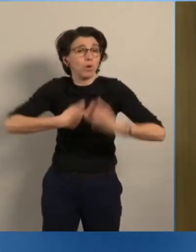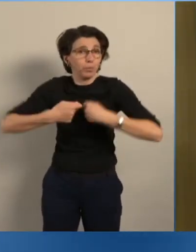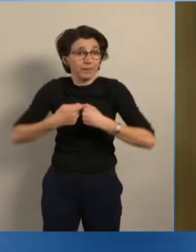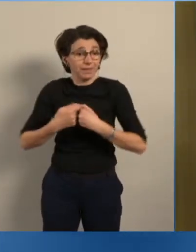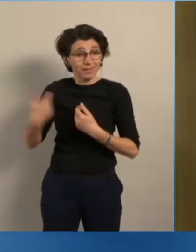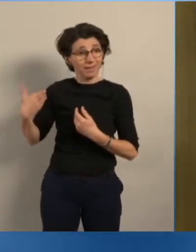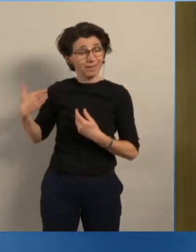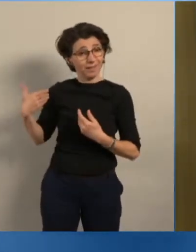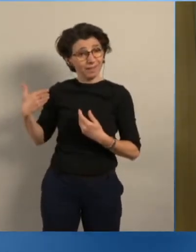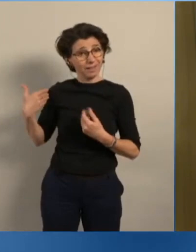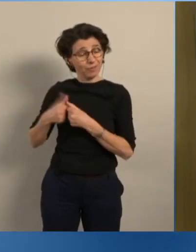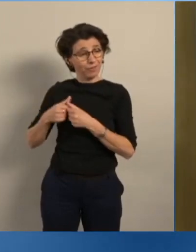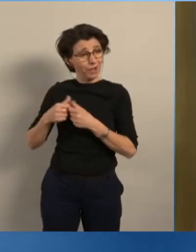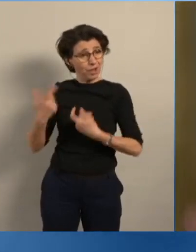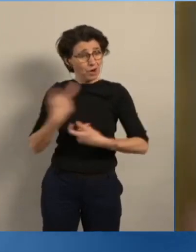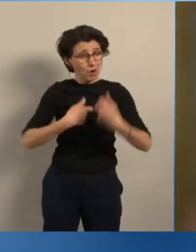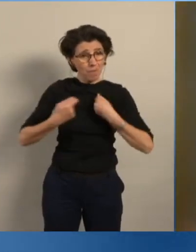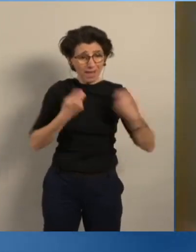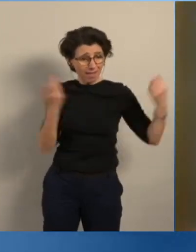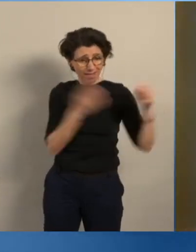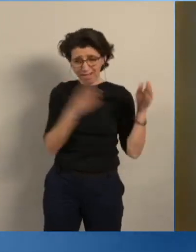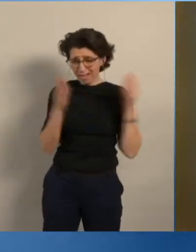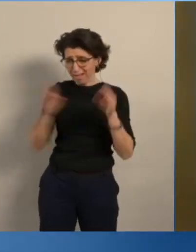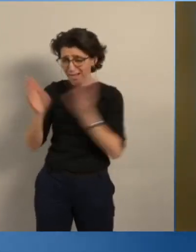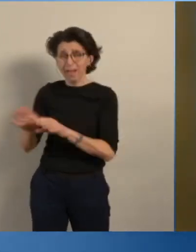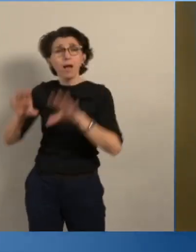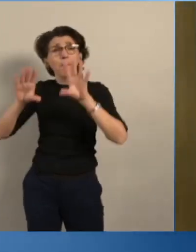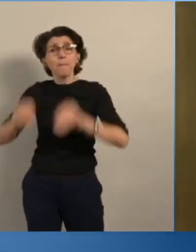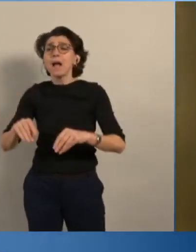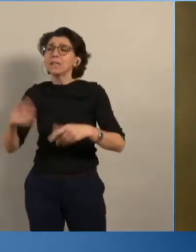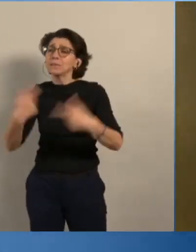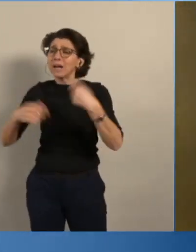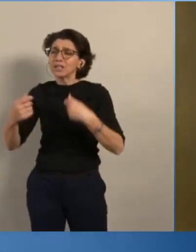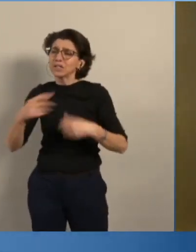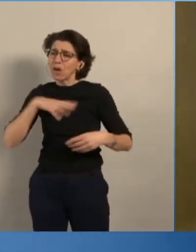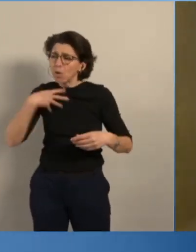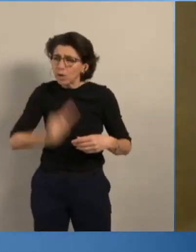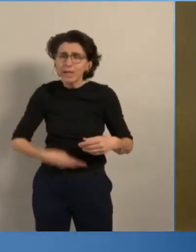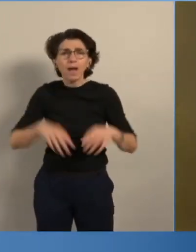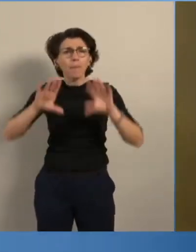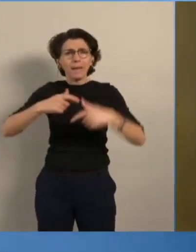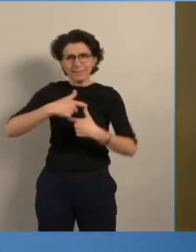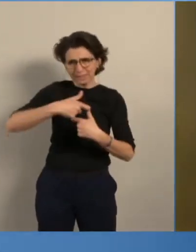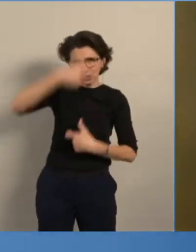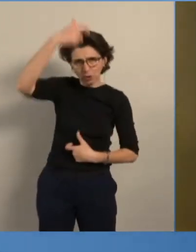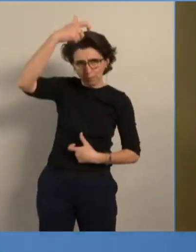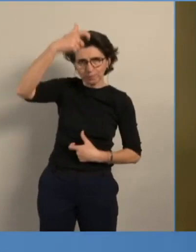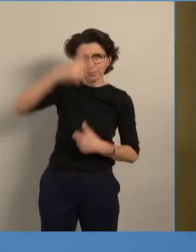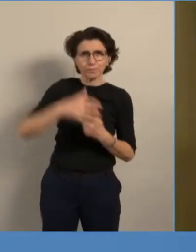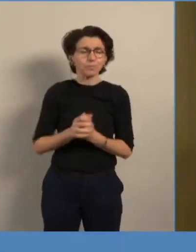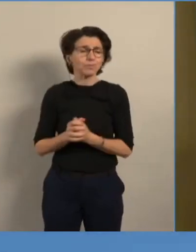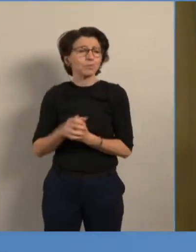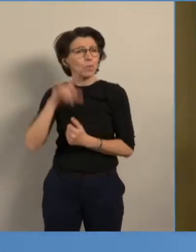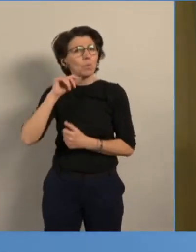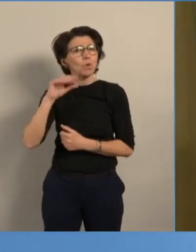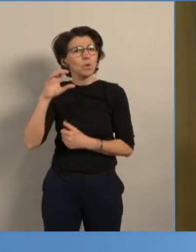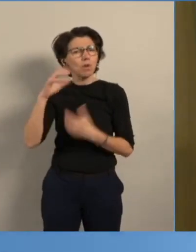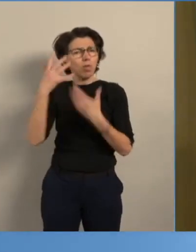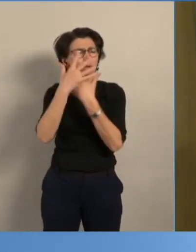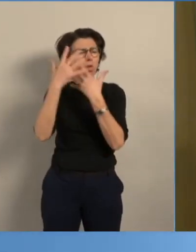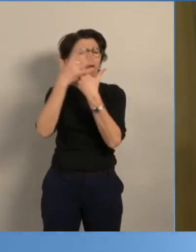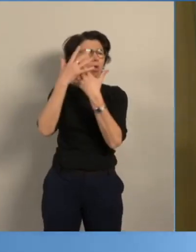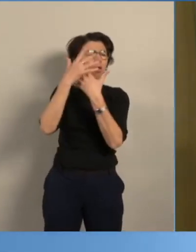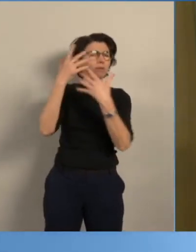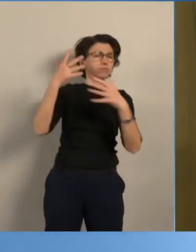fermer quasiment tous les commerces de la place du marché de l'Arlequin et la place des Géants. Alain Carignan le mentionnait à l'instant, je vois que je suis dans le flou, c'est pas